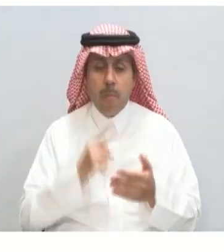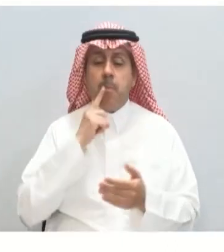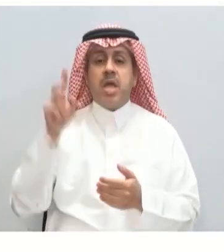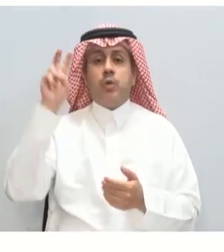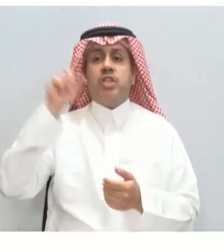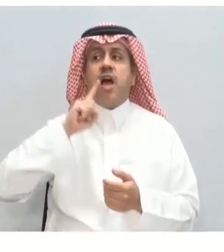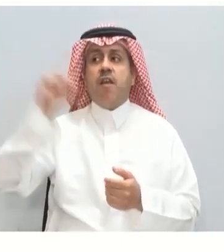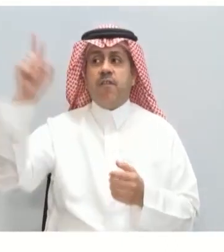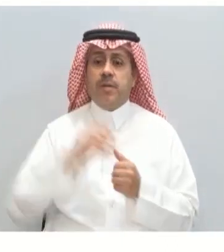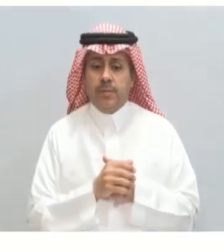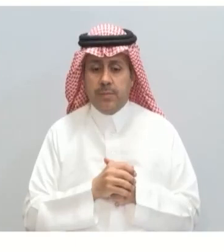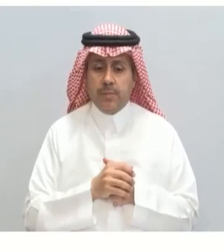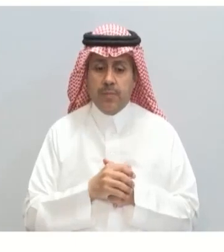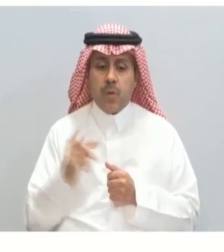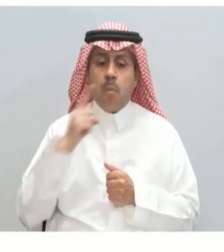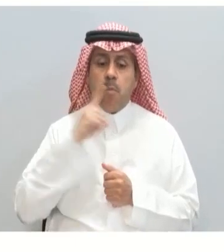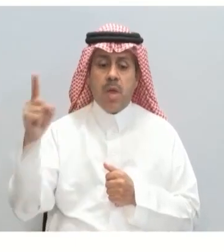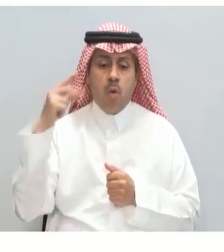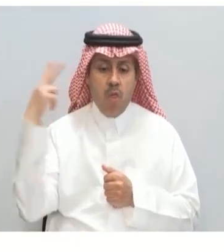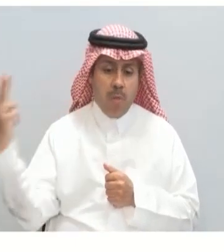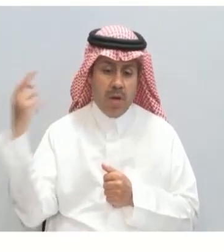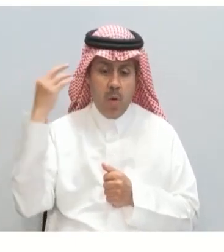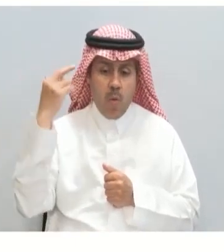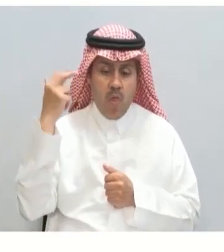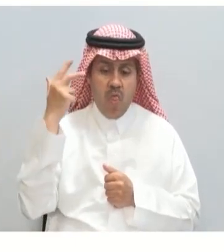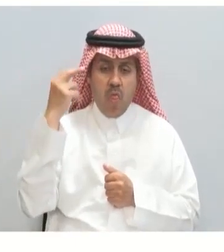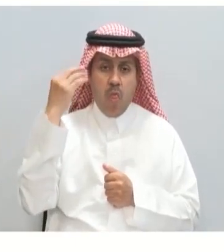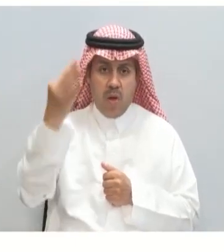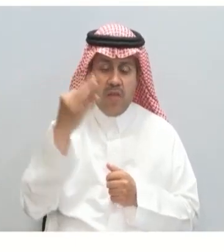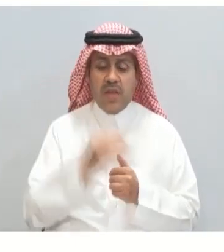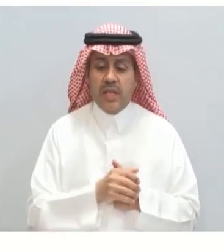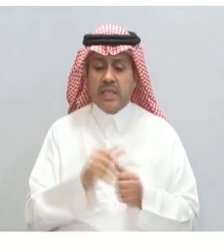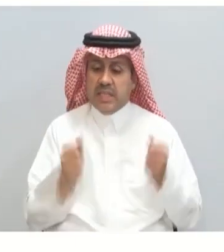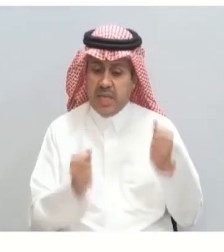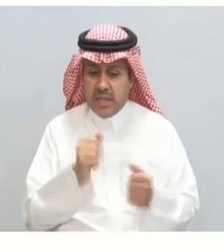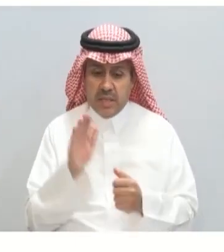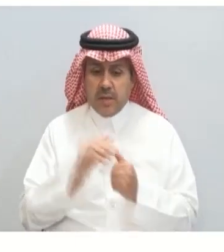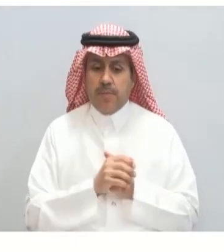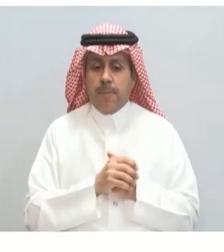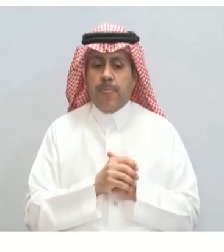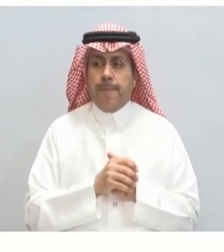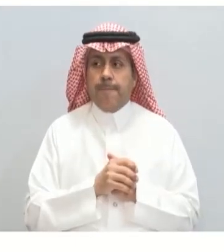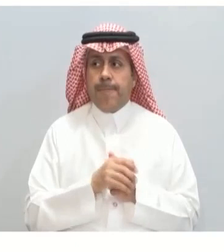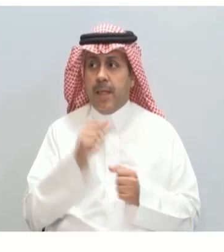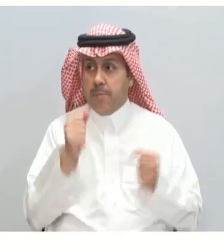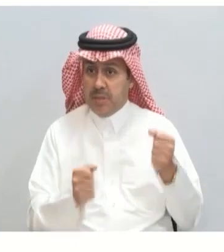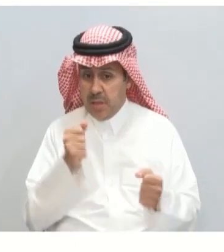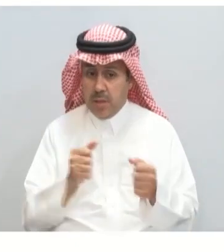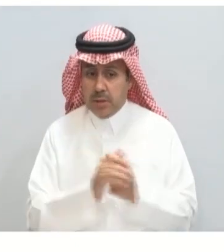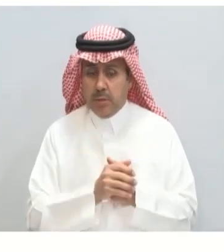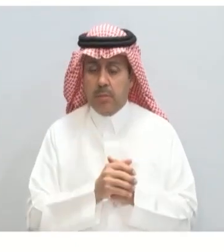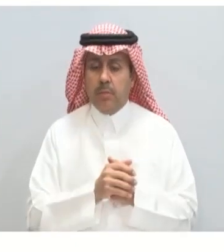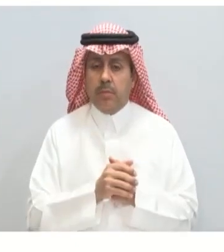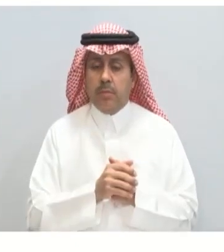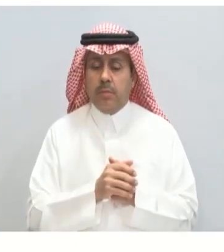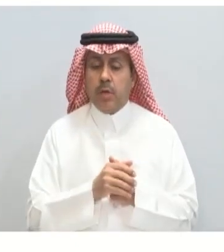ال و18 لسيارات السيدان اما السيارات التي قمنا بتطرق لزيادتها بالتاكيد